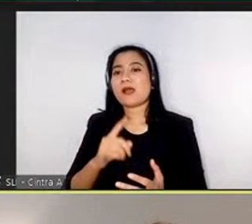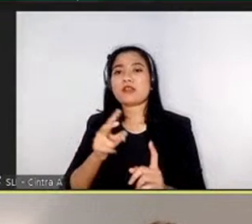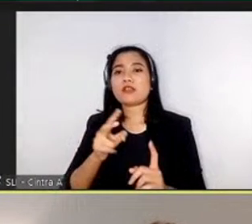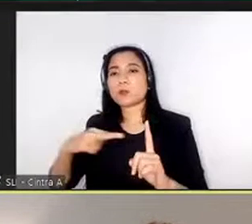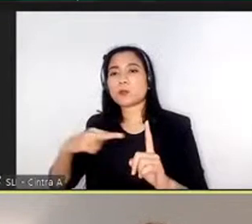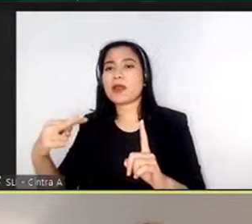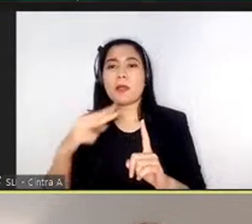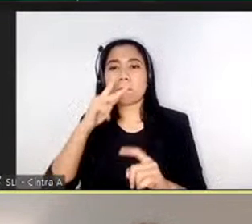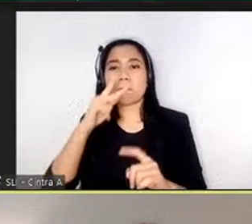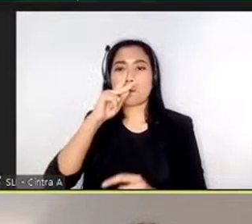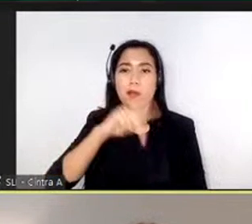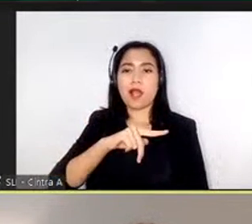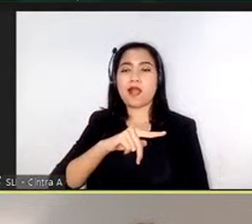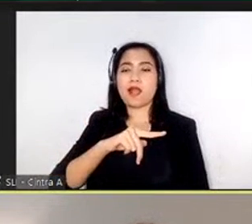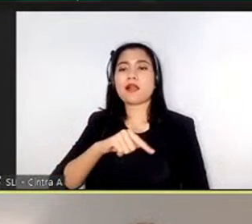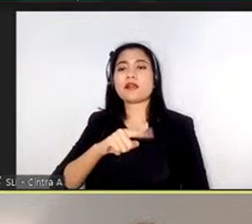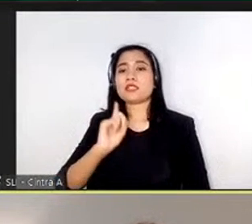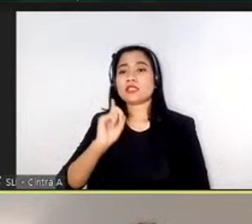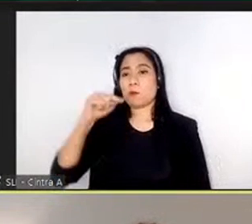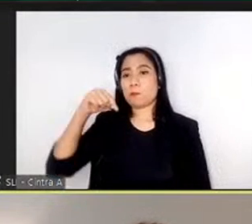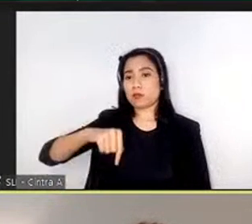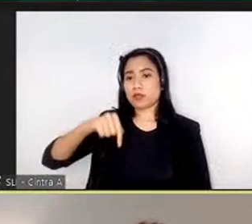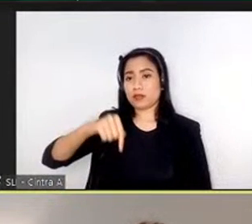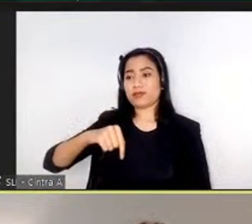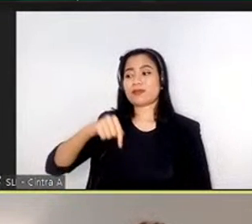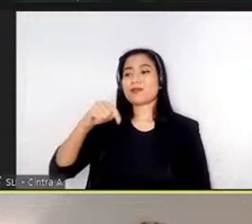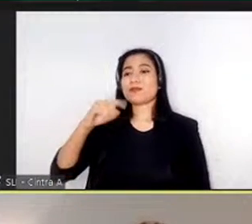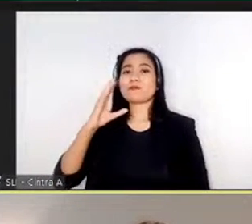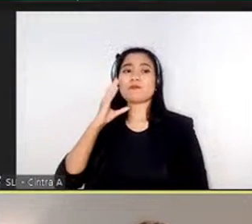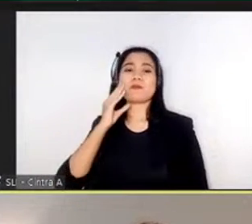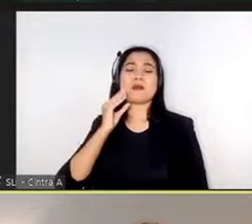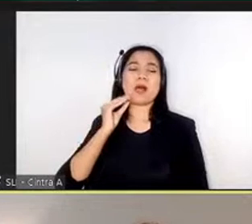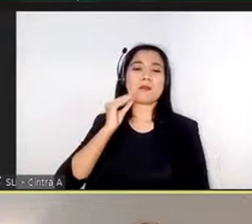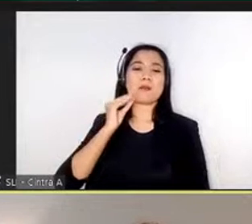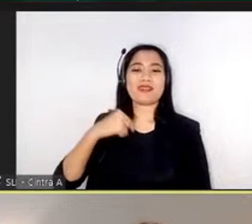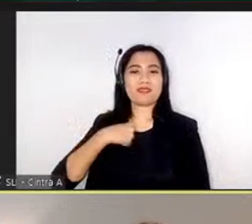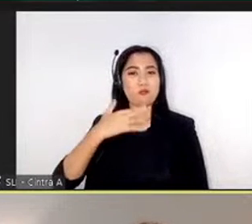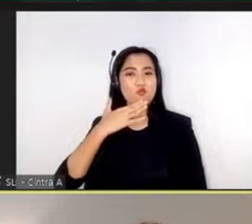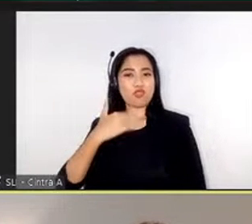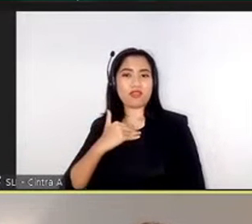karena ini merupakan pengalaman yang sayaik